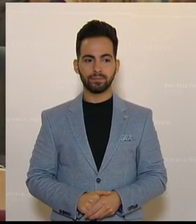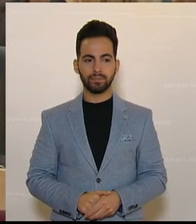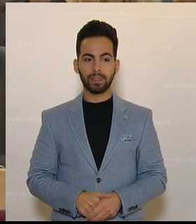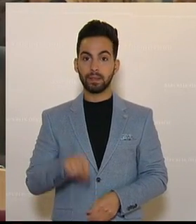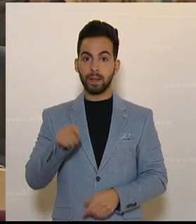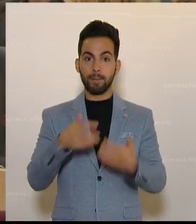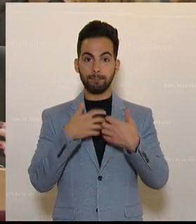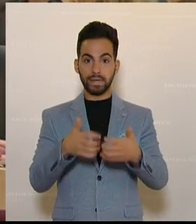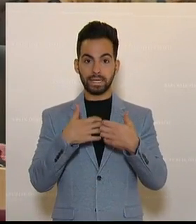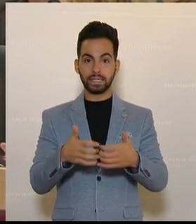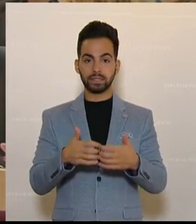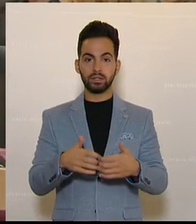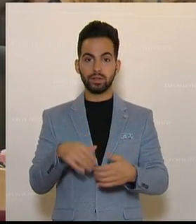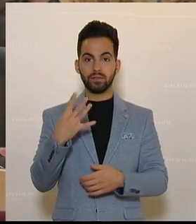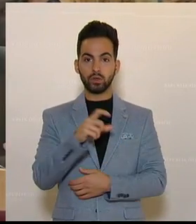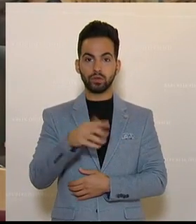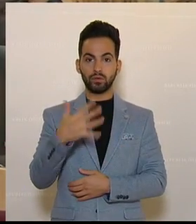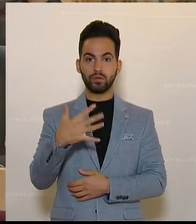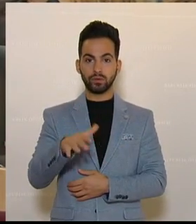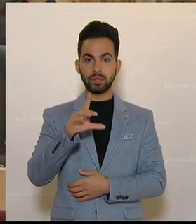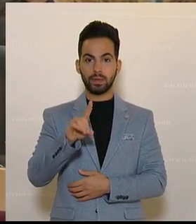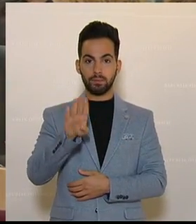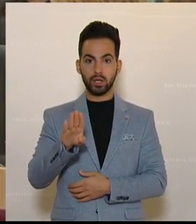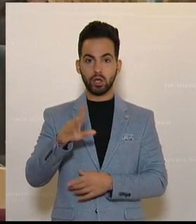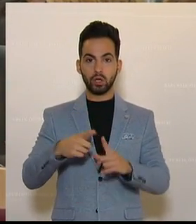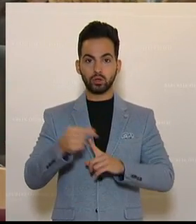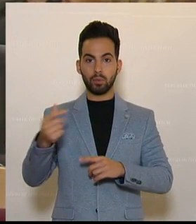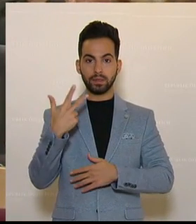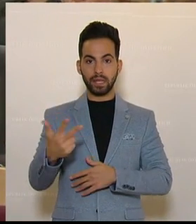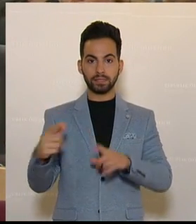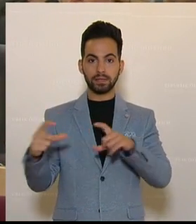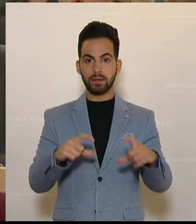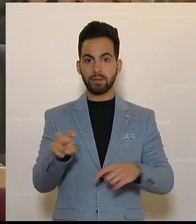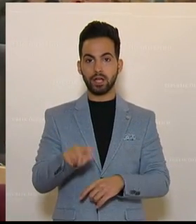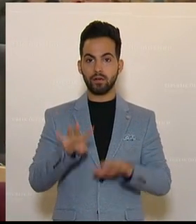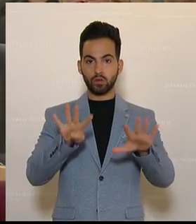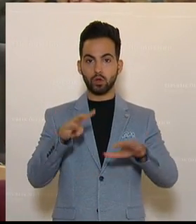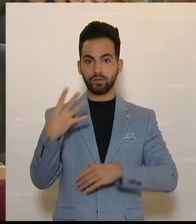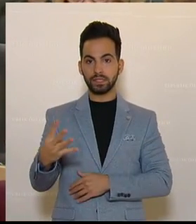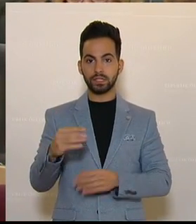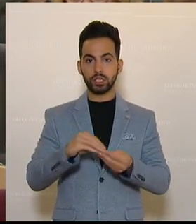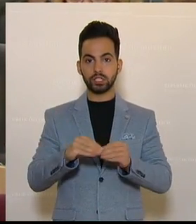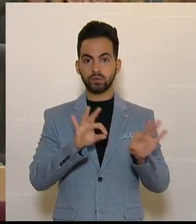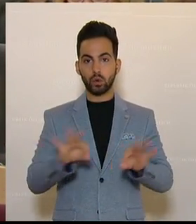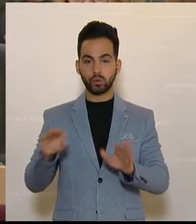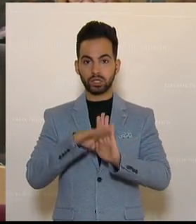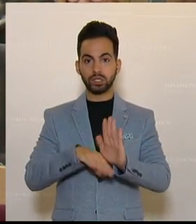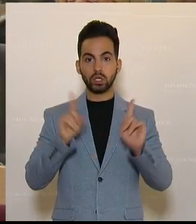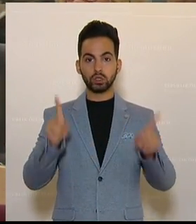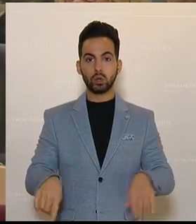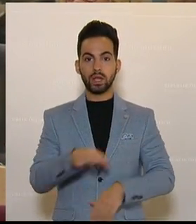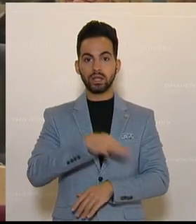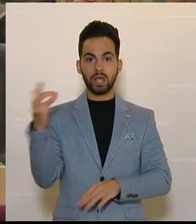diesen Bericht, den Bericht 455 DB Top 30 gemäß § 49 Geschäftsordnungsgesetz von der